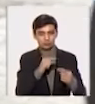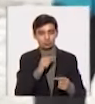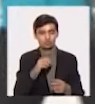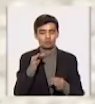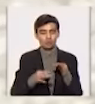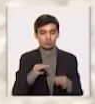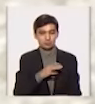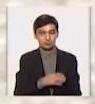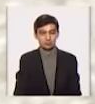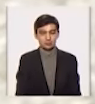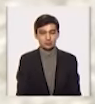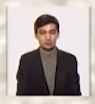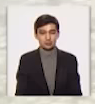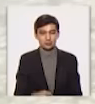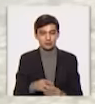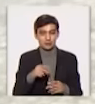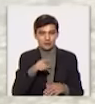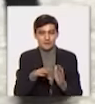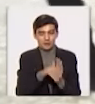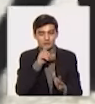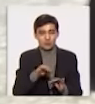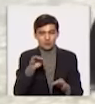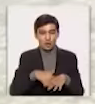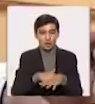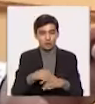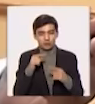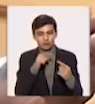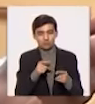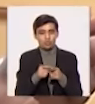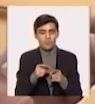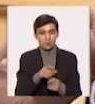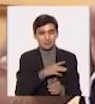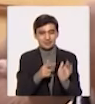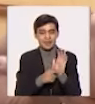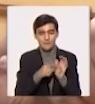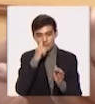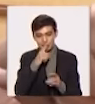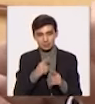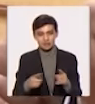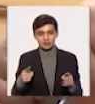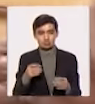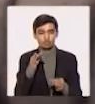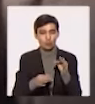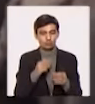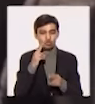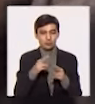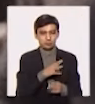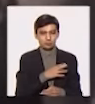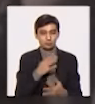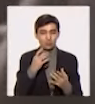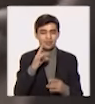генеральным прокурор. Белсенді депутаттың халыққа қаратып айтқан сөз үшін жет айда нешінші рет сотқа беріп отыр.